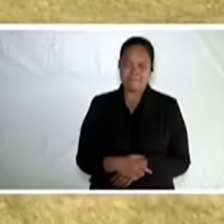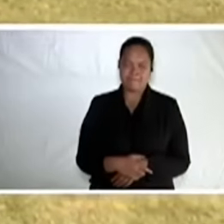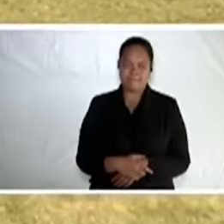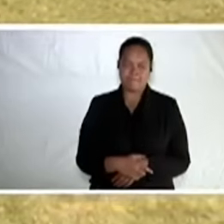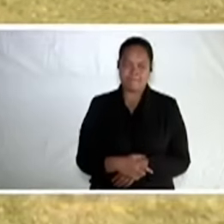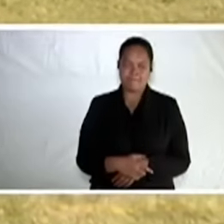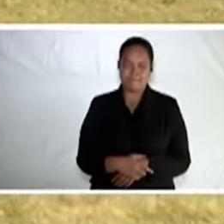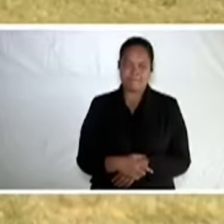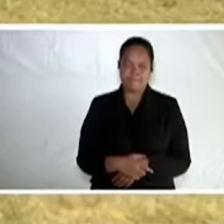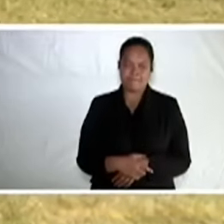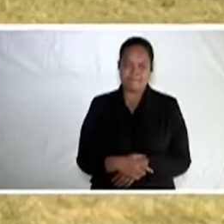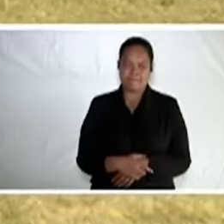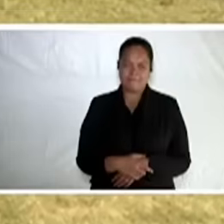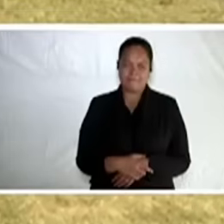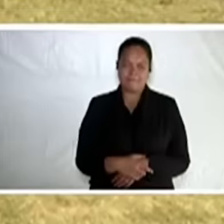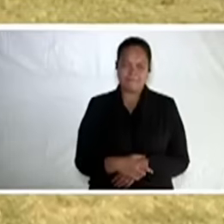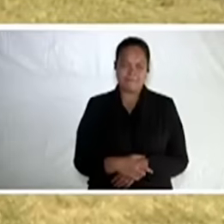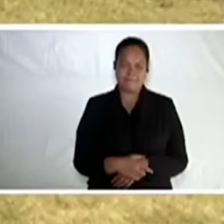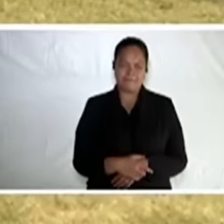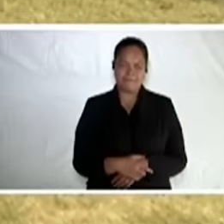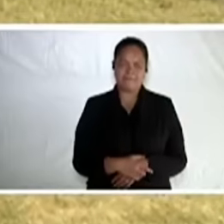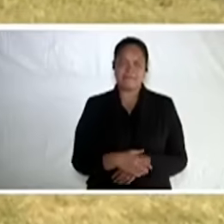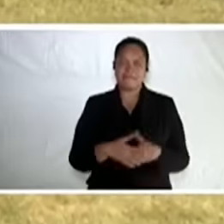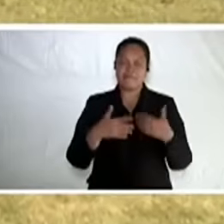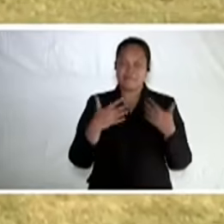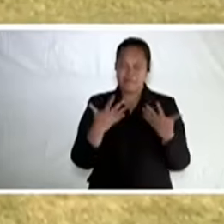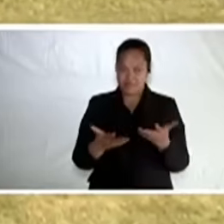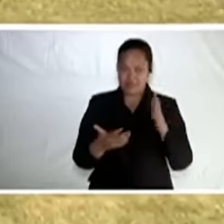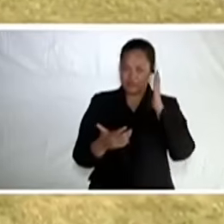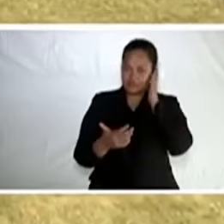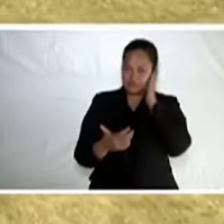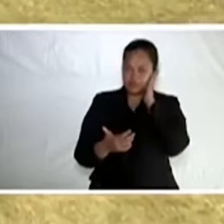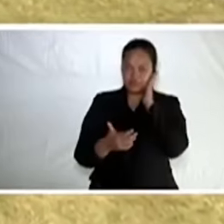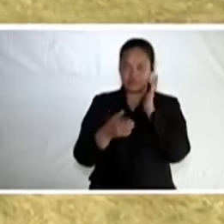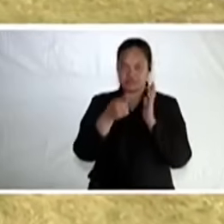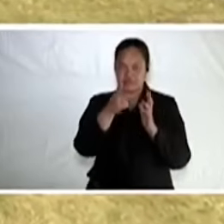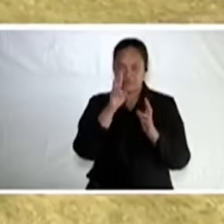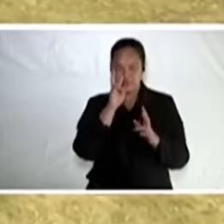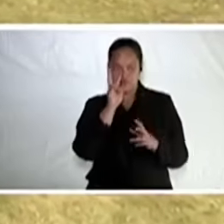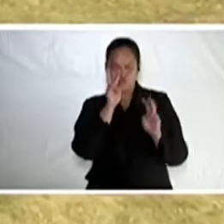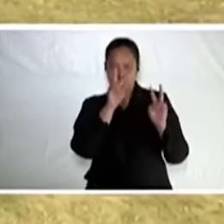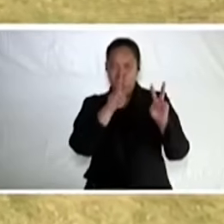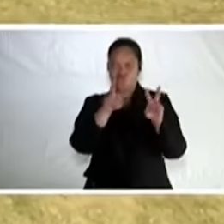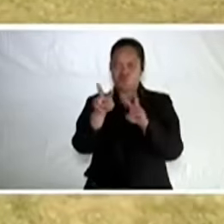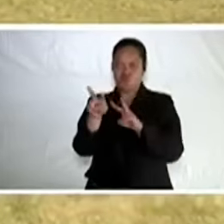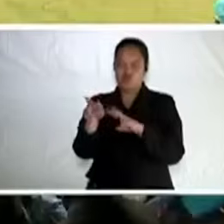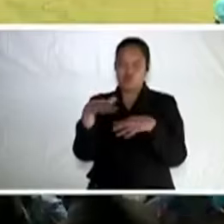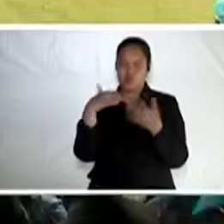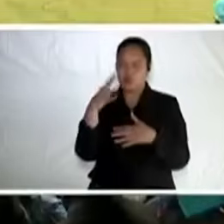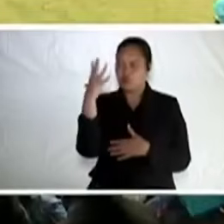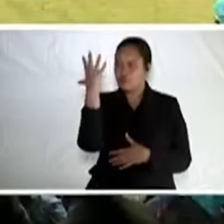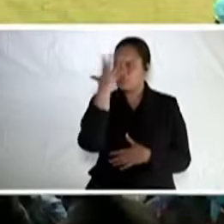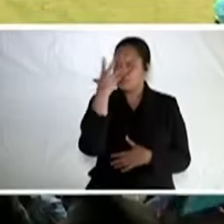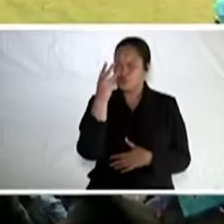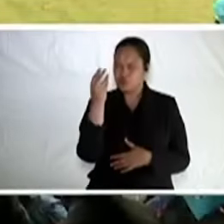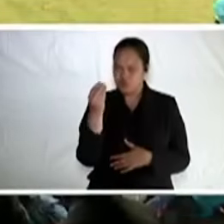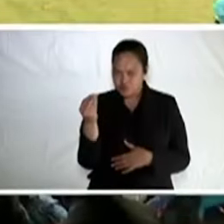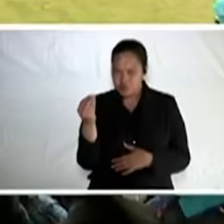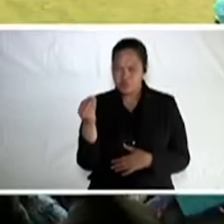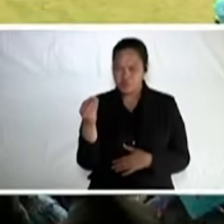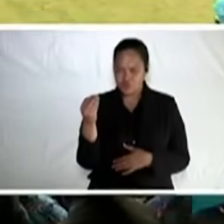इस पर बहुत ही गर्व महसूस होता है। Just as Noor has said, looking out at the